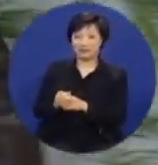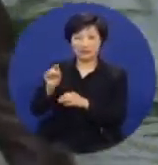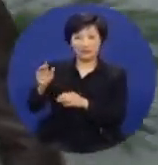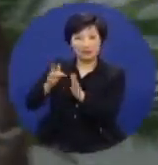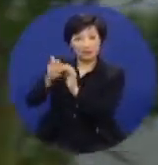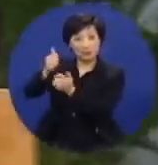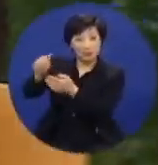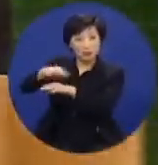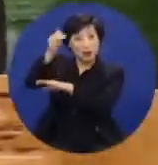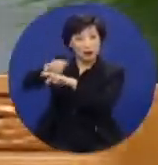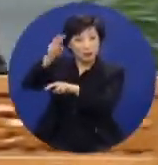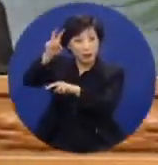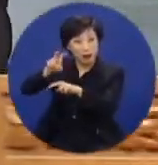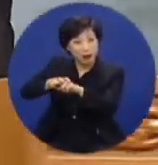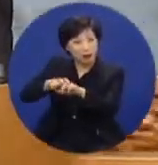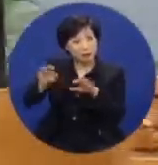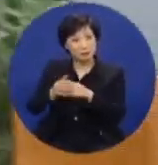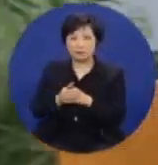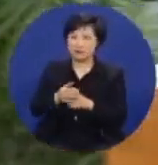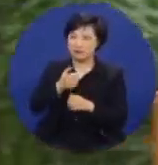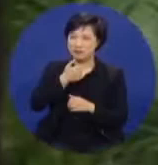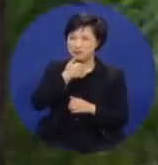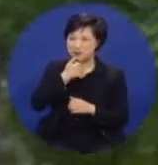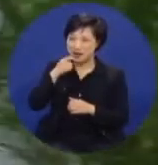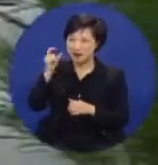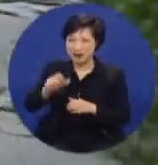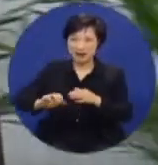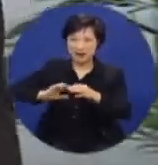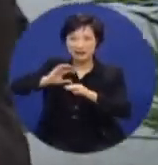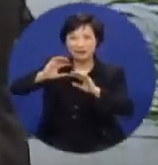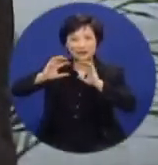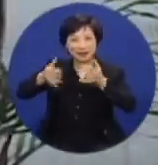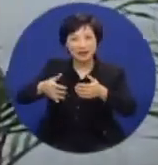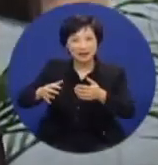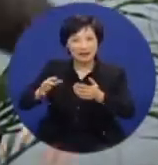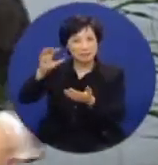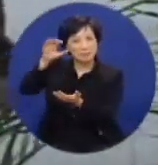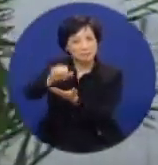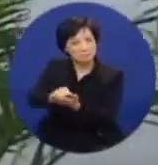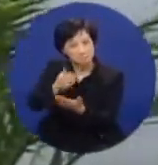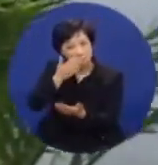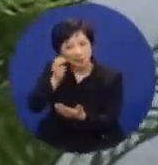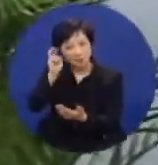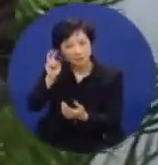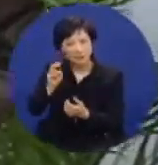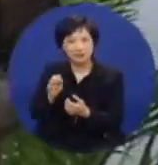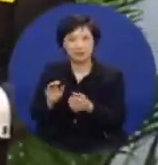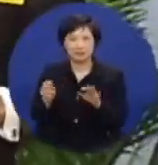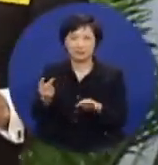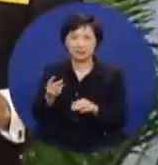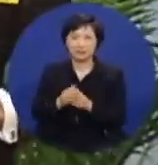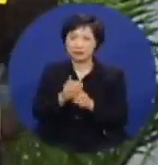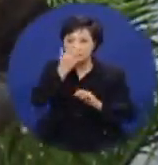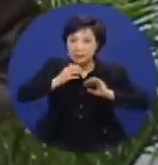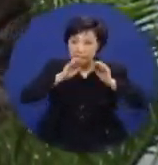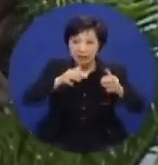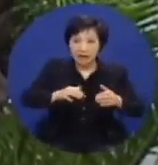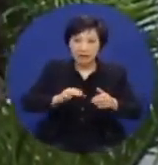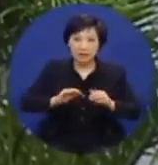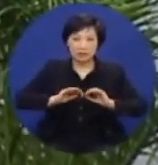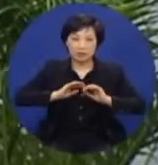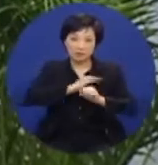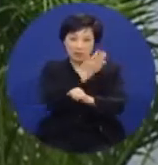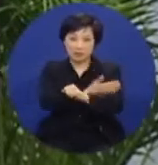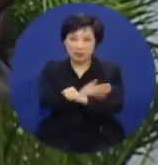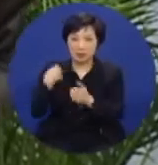된 노마 강 대구 저가 짓고 충복 시켜보니 고 이스라엘의 국권이 옮길 때